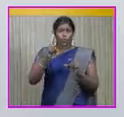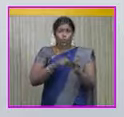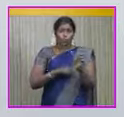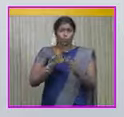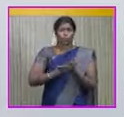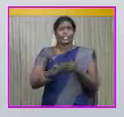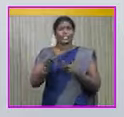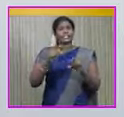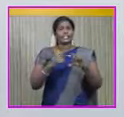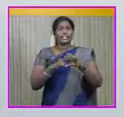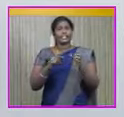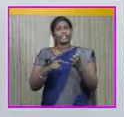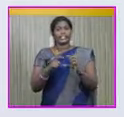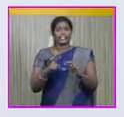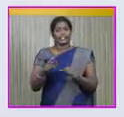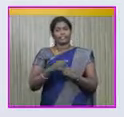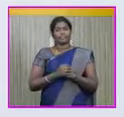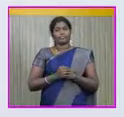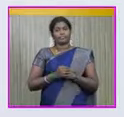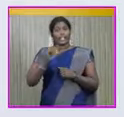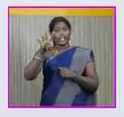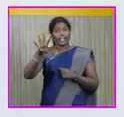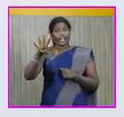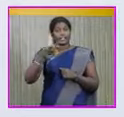YH/TE. YH-இன் மதிப்பு